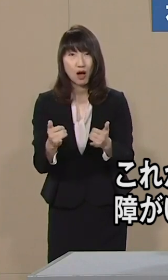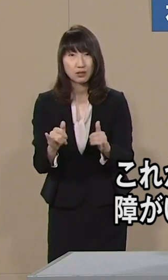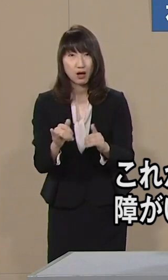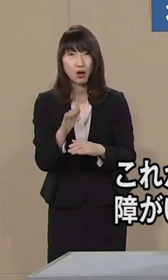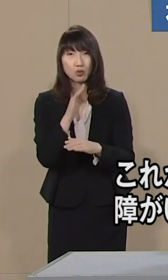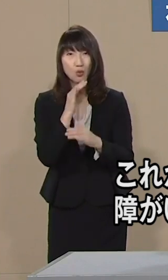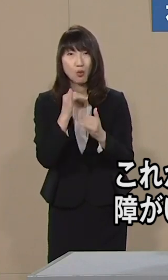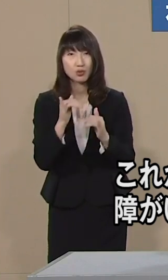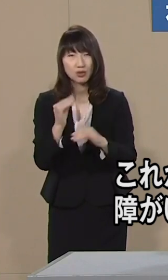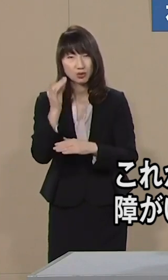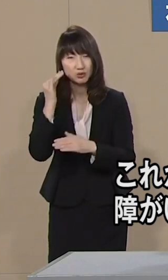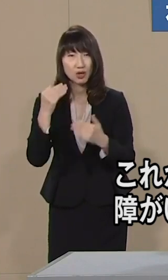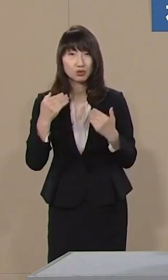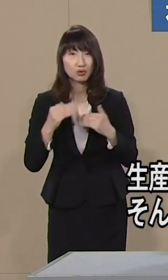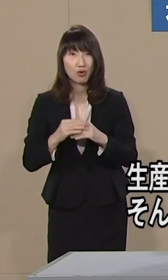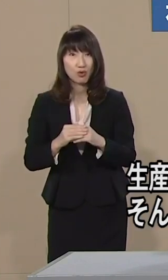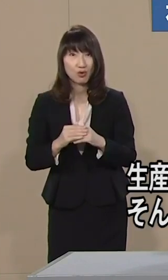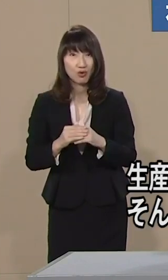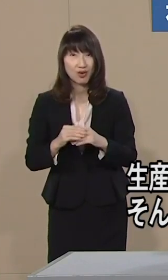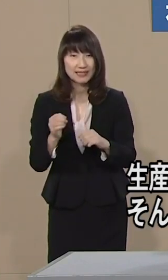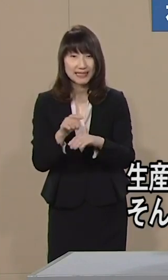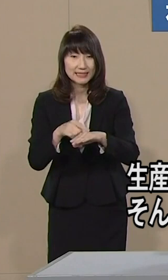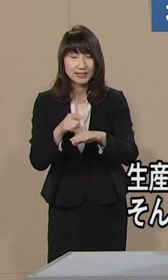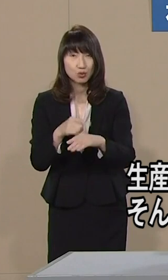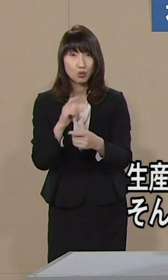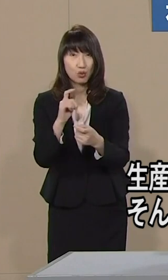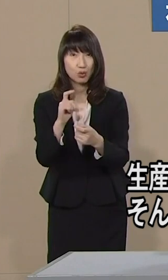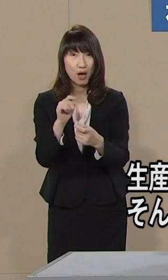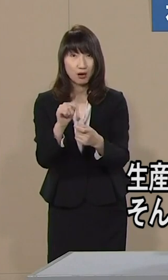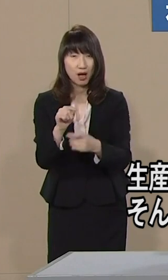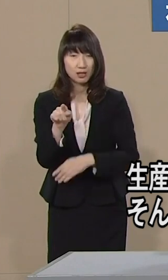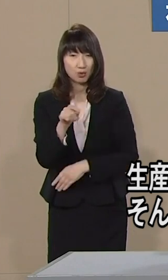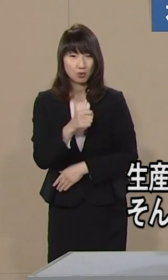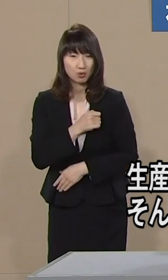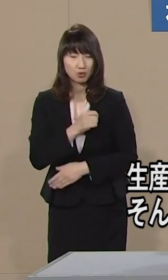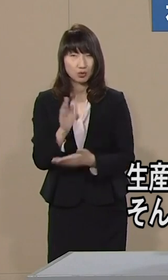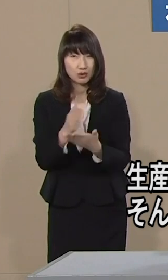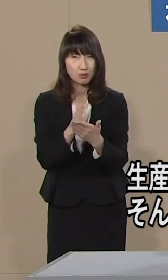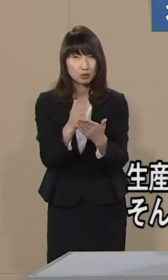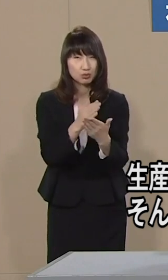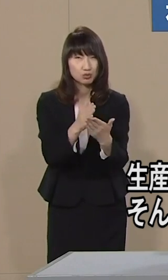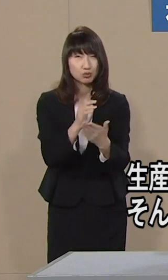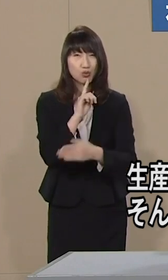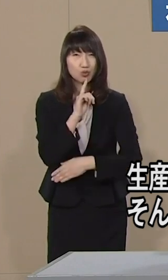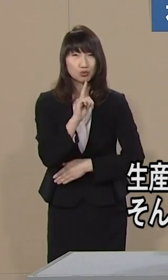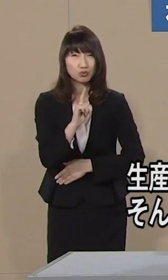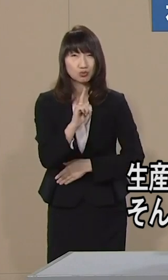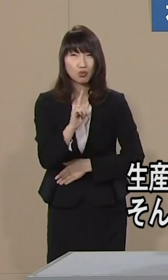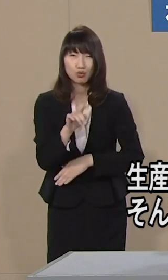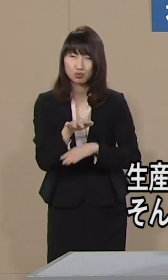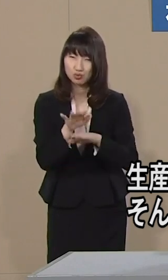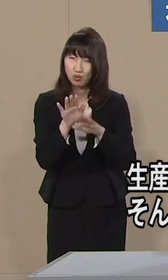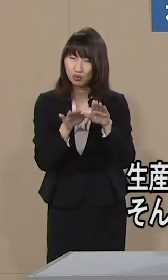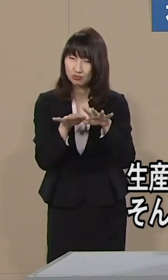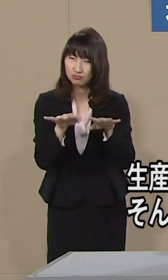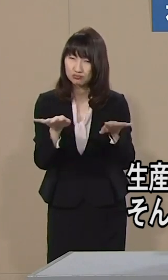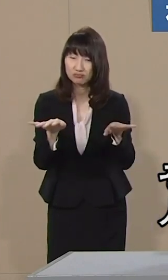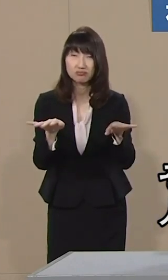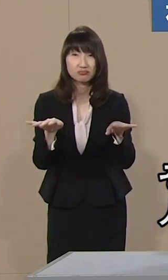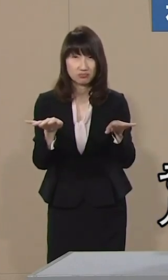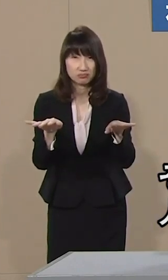非常に重要です生産性という言葉が人の命を選別するようなそんな空気が蔓延する